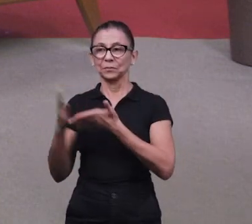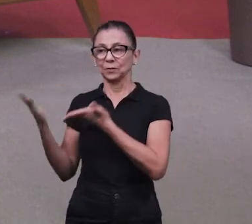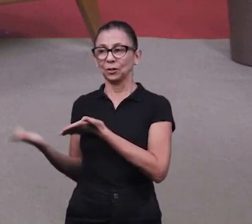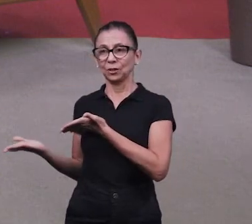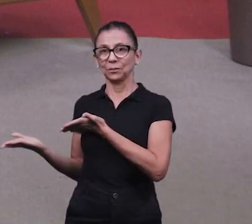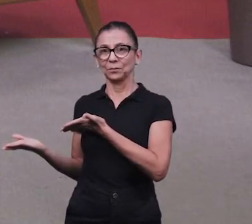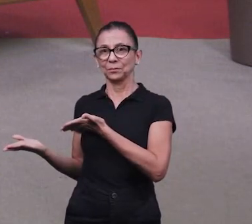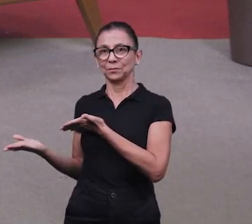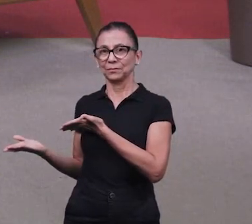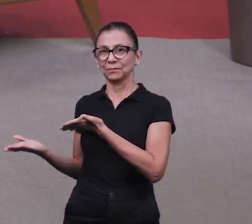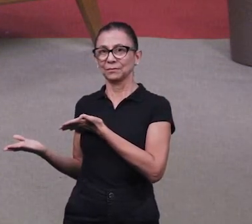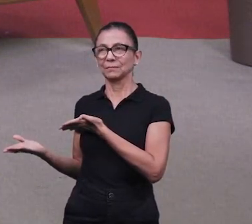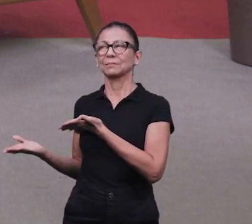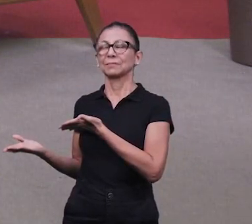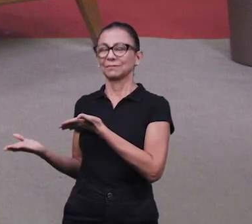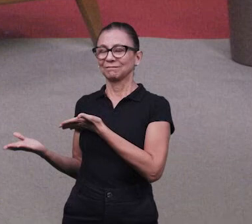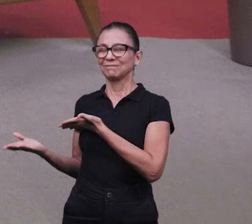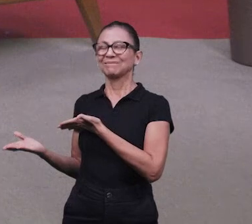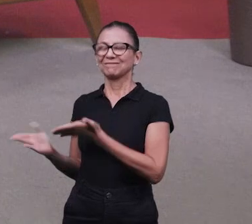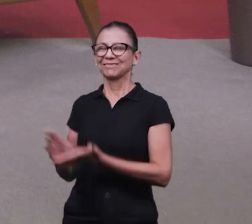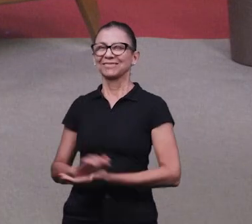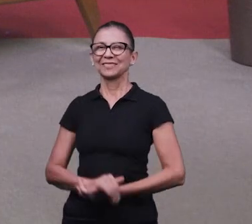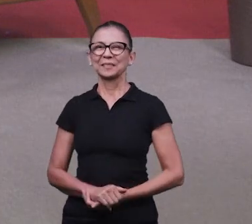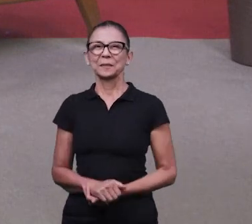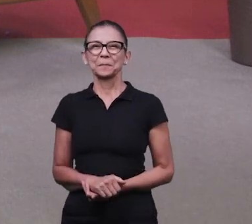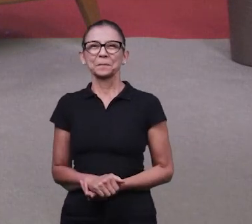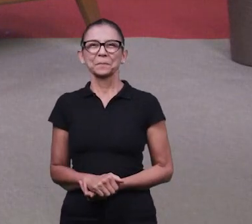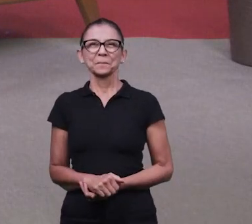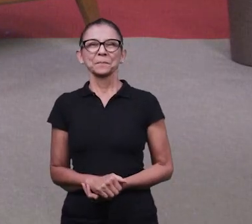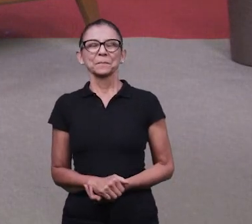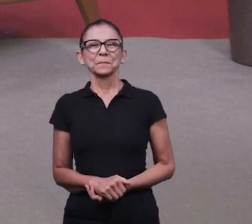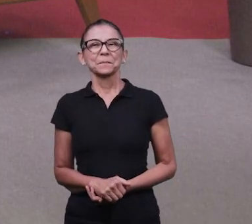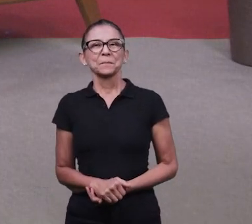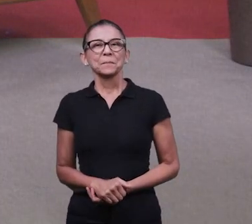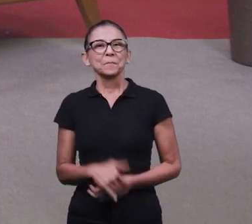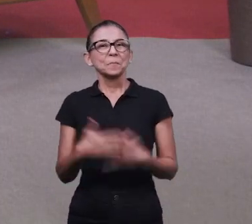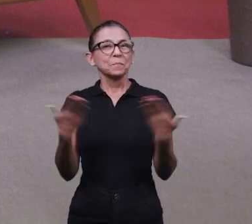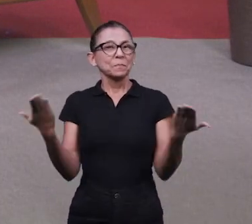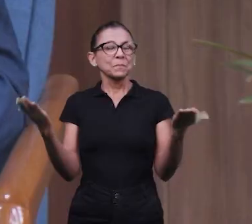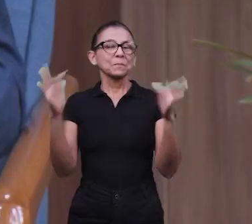la TV Manaïm. L'adresse c'est